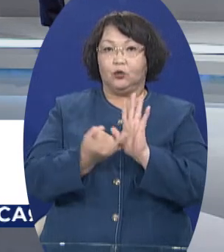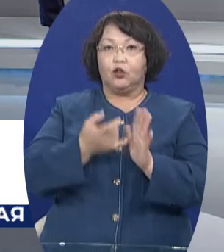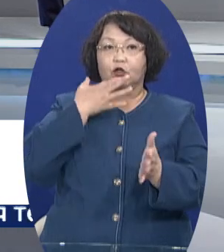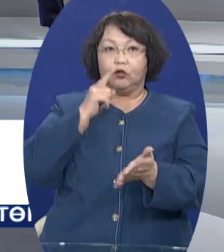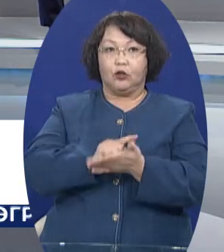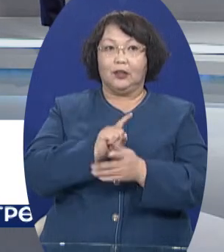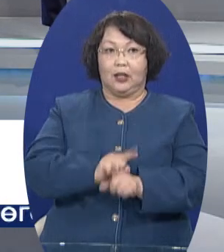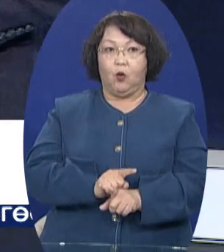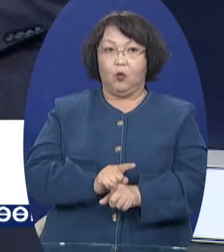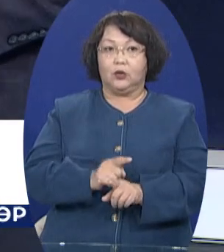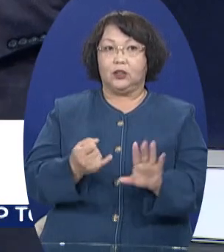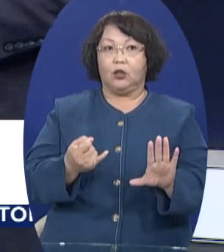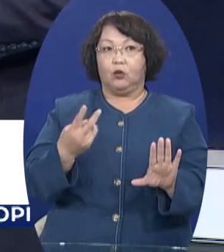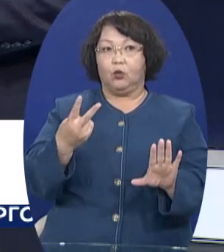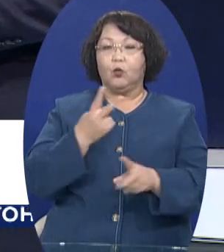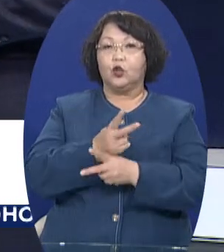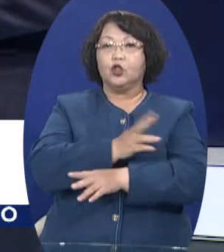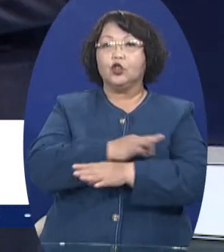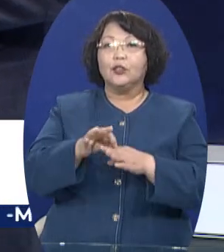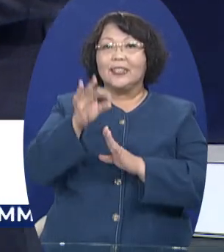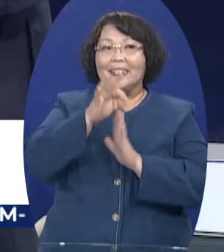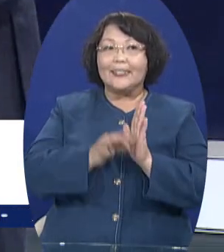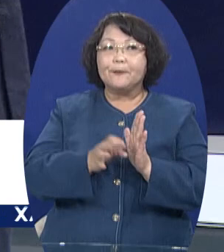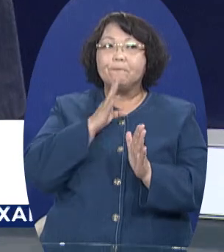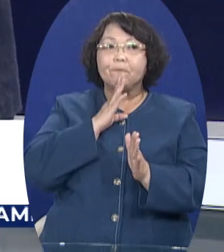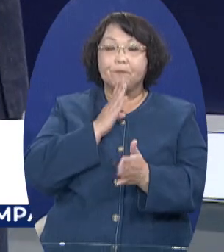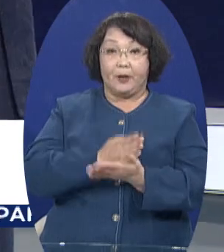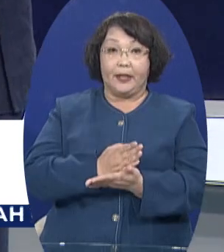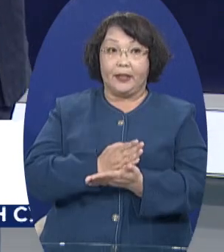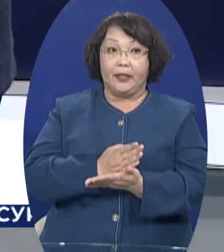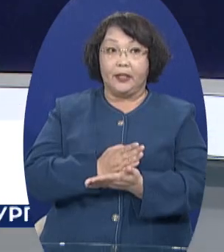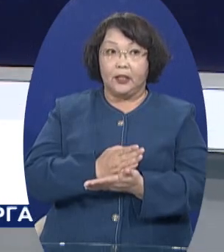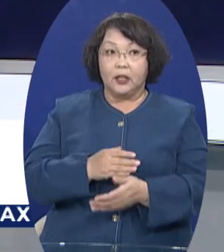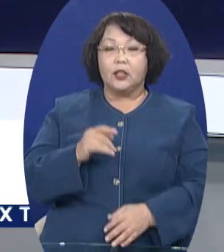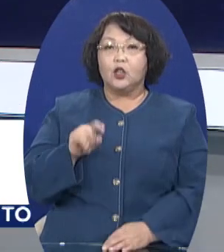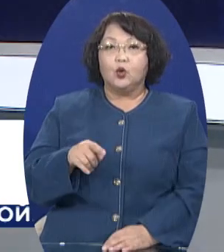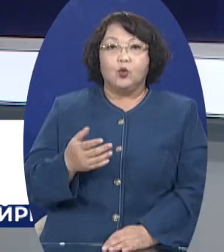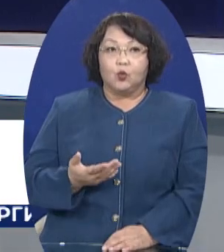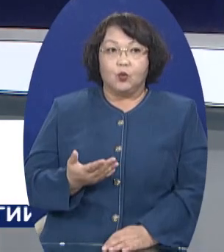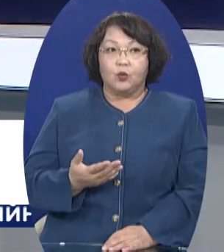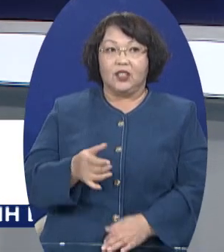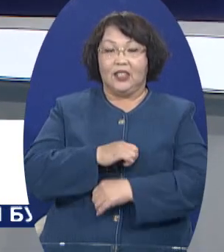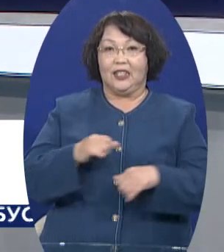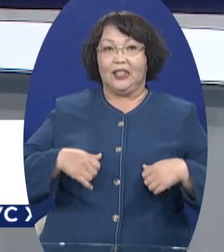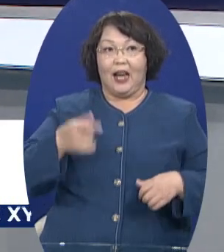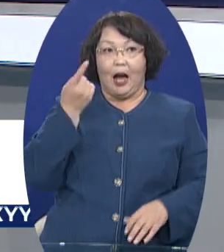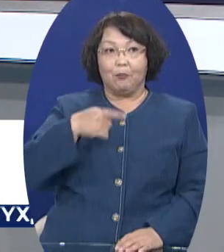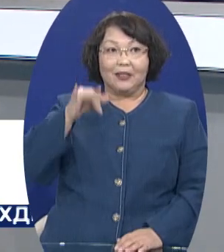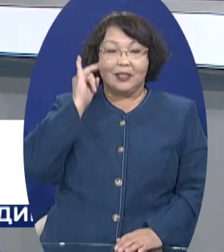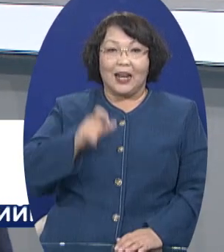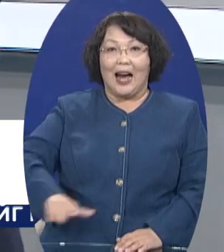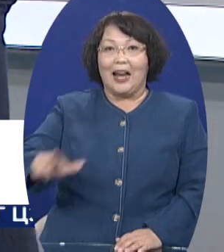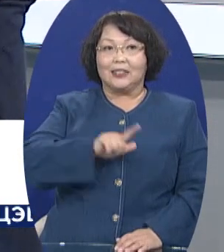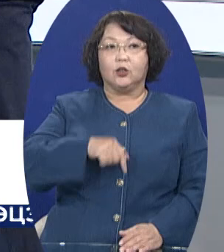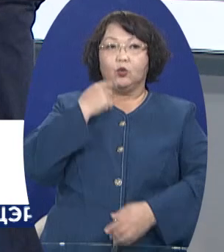нийт 62 хуулийн төслийг хэлцэн баталгаажсан. Одоо та бүхэндээ одоо юм харуулъя. Тодорхой хэлэх юм бол одоо яг энэ иргэдийн хамгийн их анхаарал татаж байгаа хууль нь газрын тухай багц